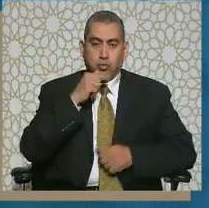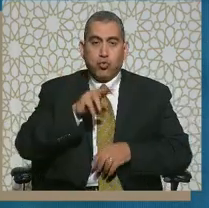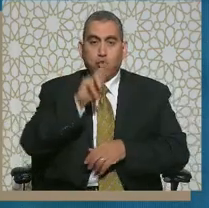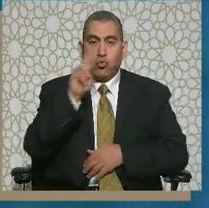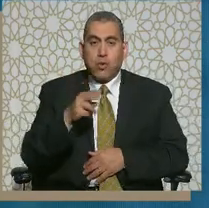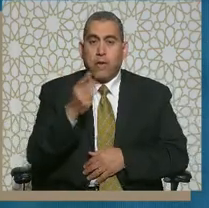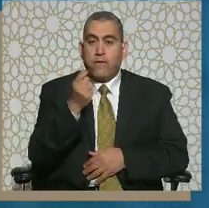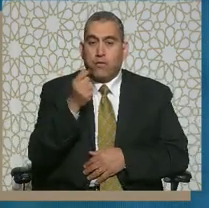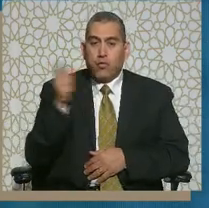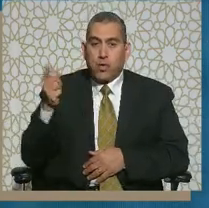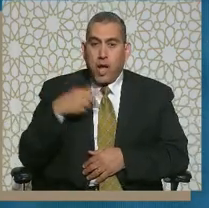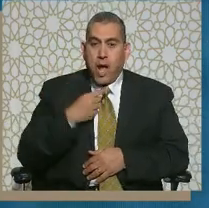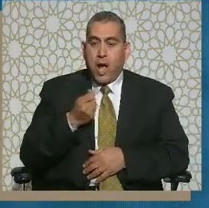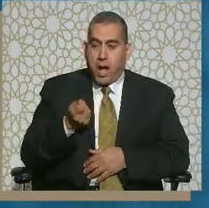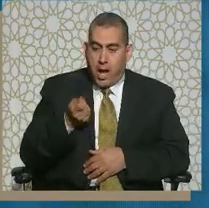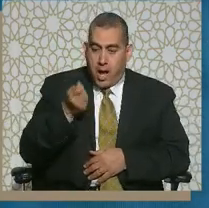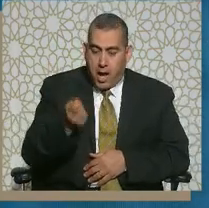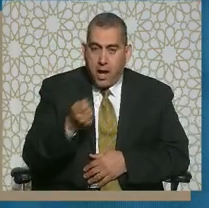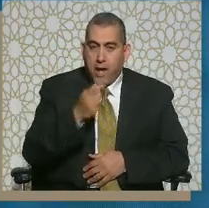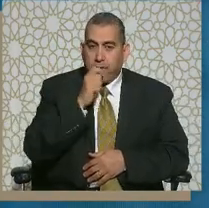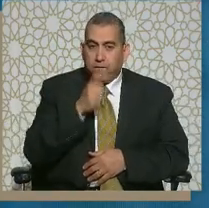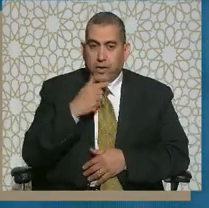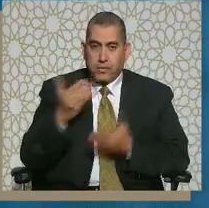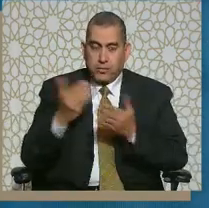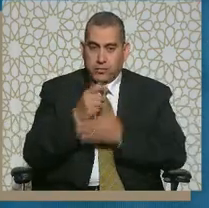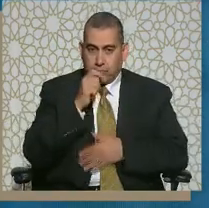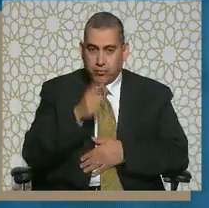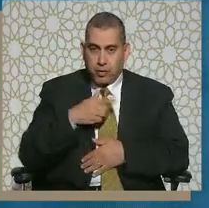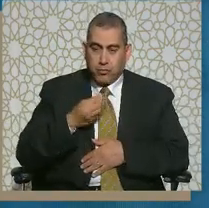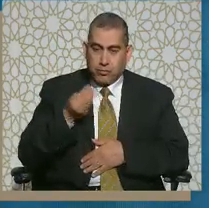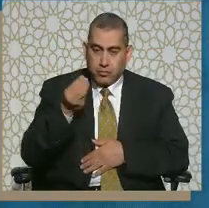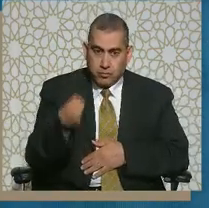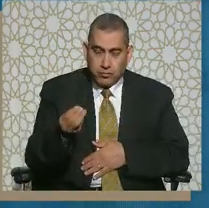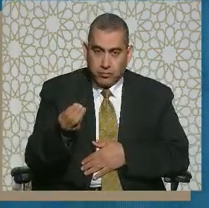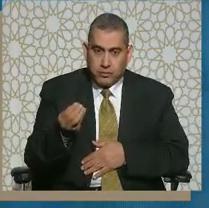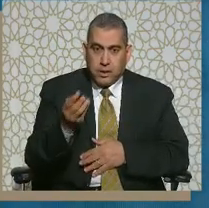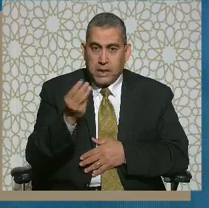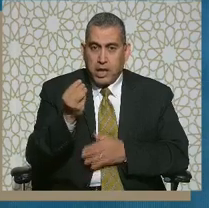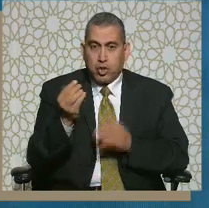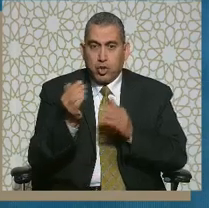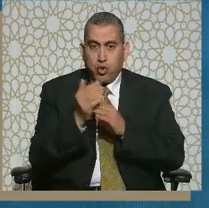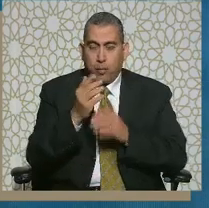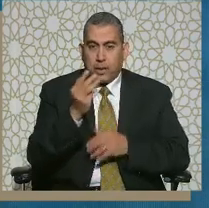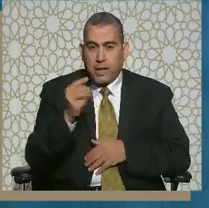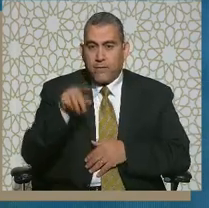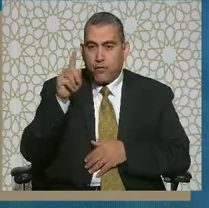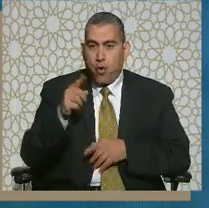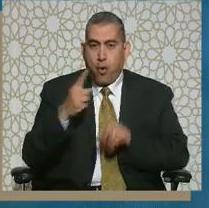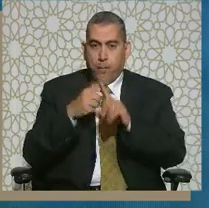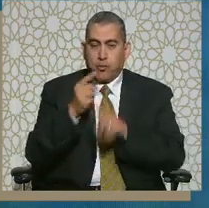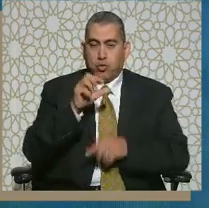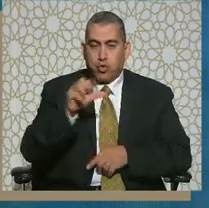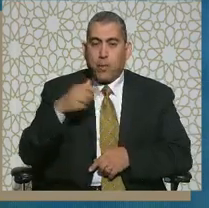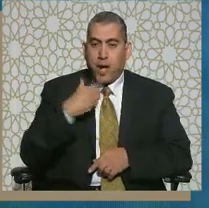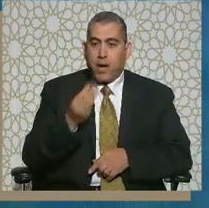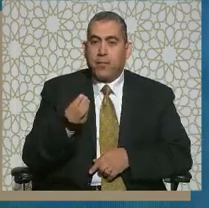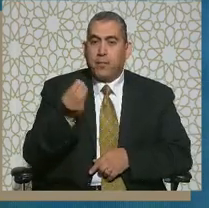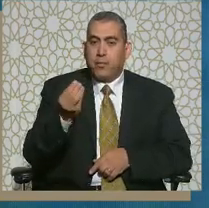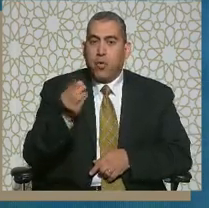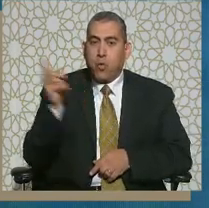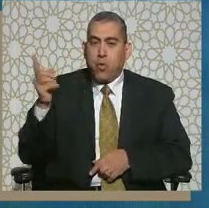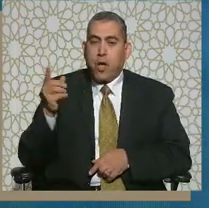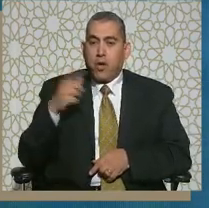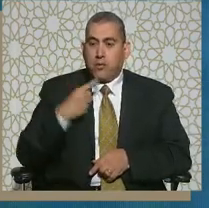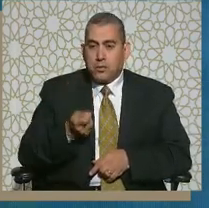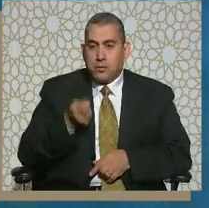الفلوس اللي هو المفروض انه هيدفعها قاديا اللي هي بدل الصيام اللي هي 30 جنيه اليوم دون دلوقتي هل دلوقتي هو مش